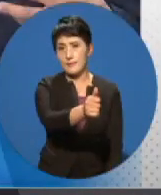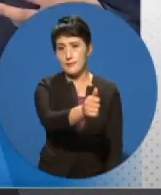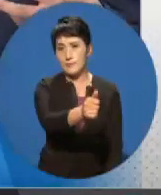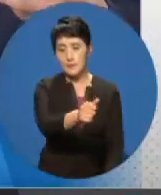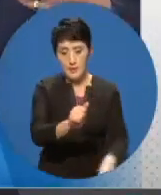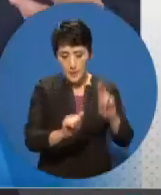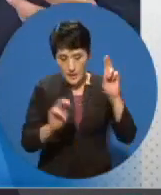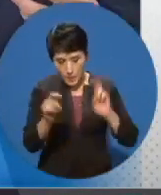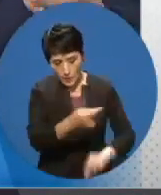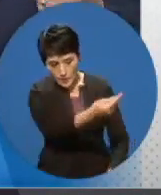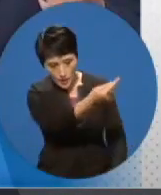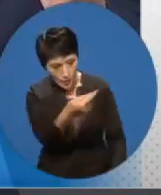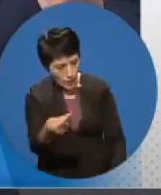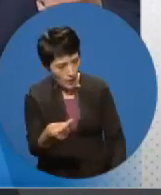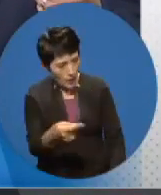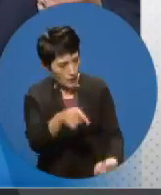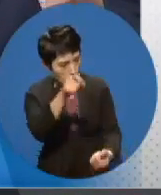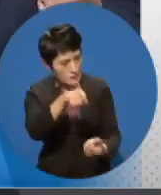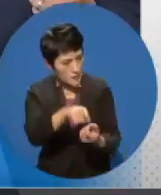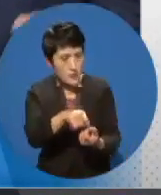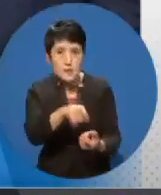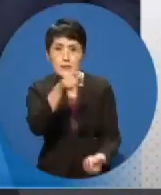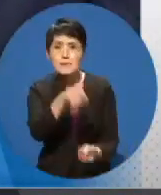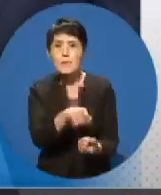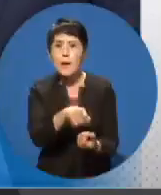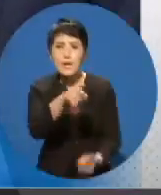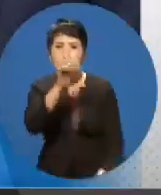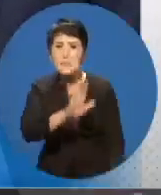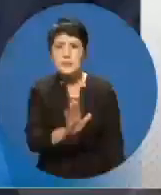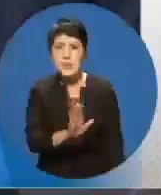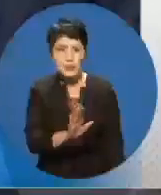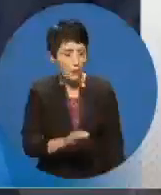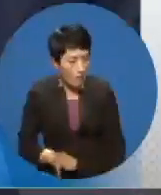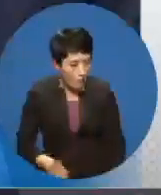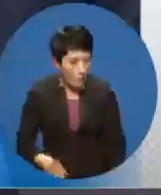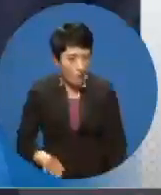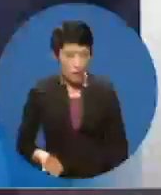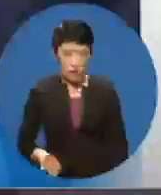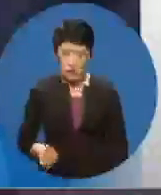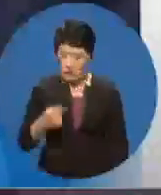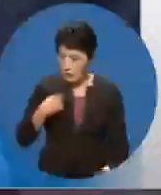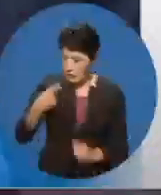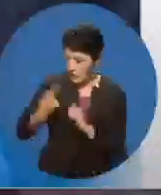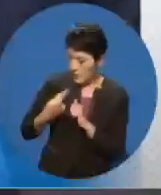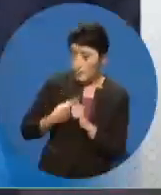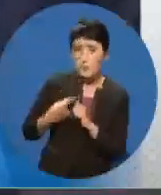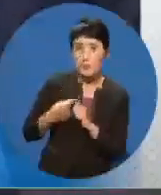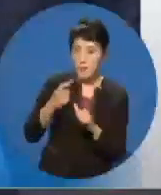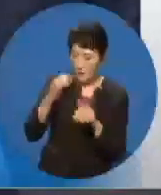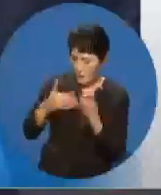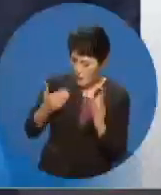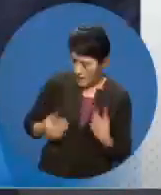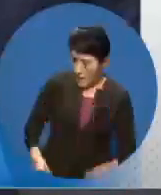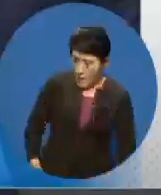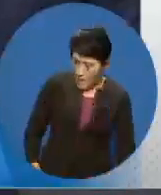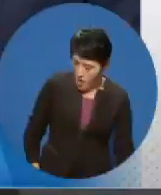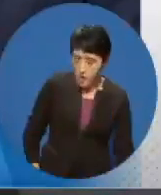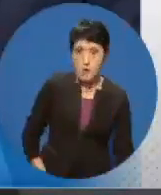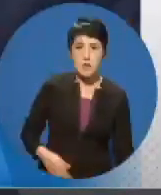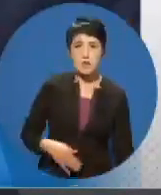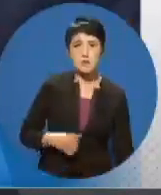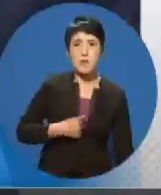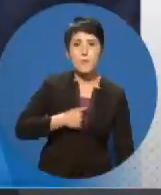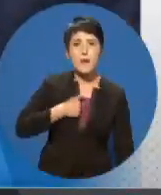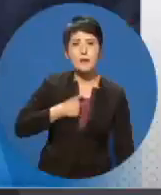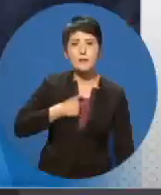이런 문화에 처음 이 욕설을 받았기 때문에 너무 충격을 받아서 결국 검찰에 고발을 했다고 하는데요. 다만 지난해